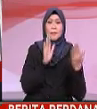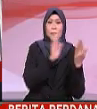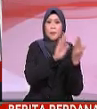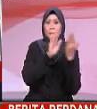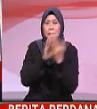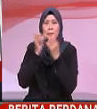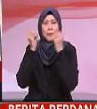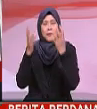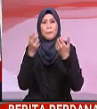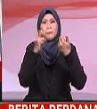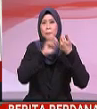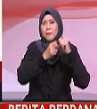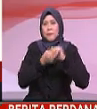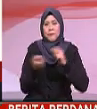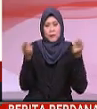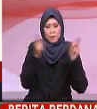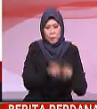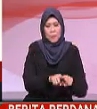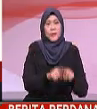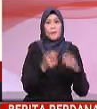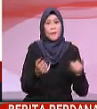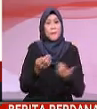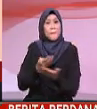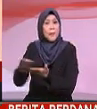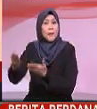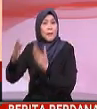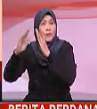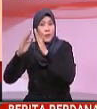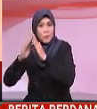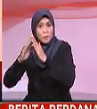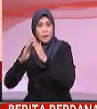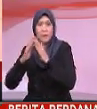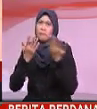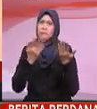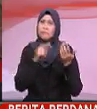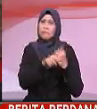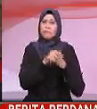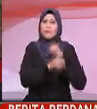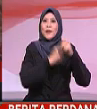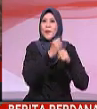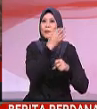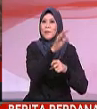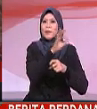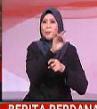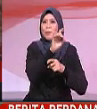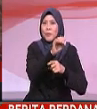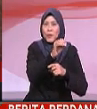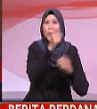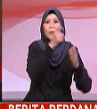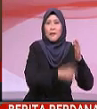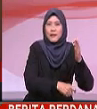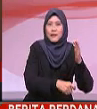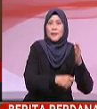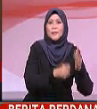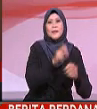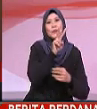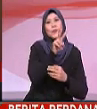pelbagai kesulitan di perumahan yang dibeli pemilik pada 1980 itu dengan harga